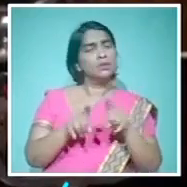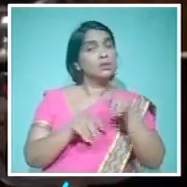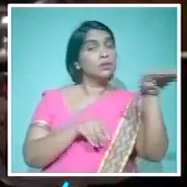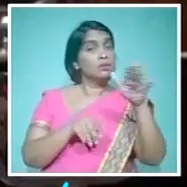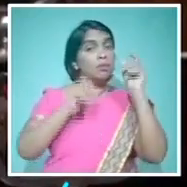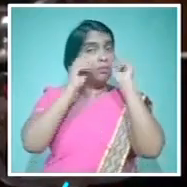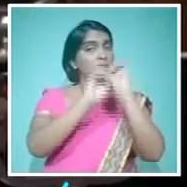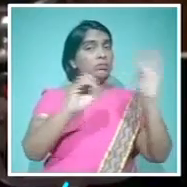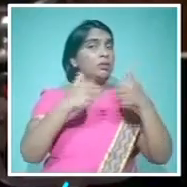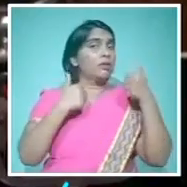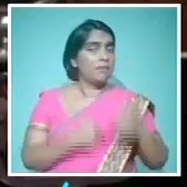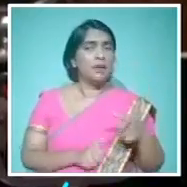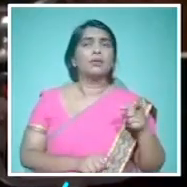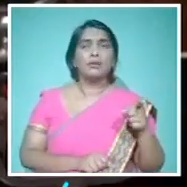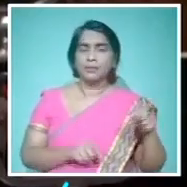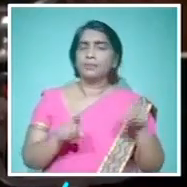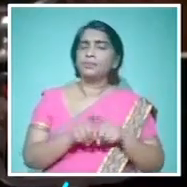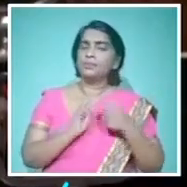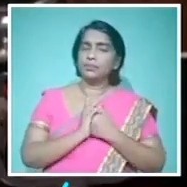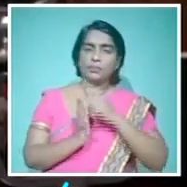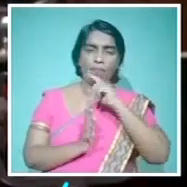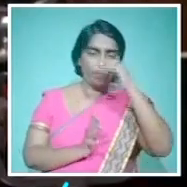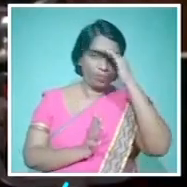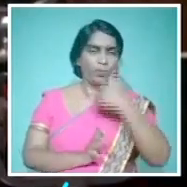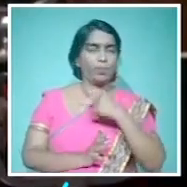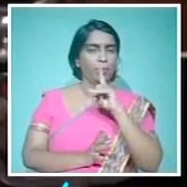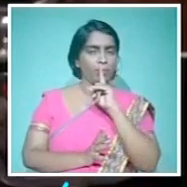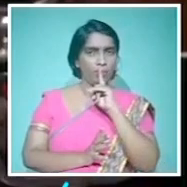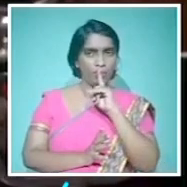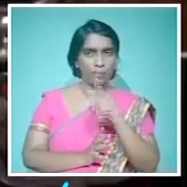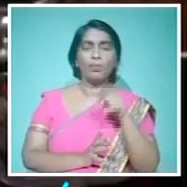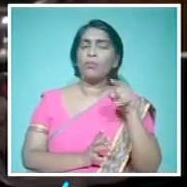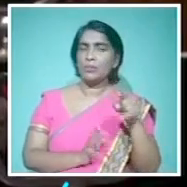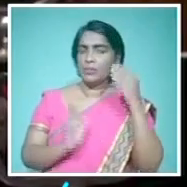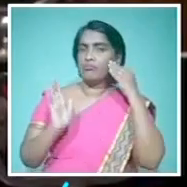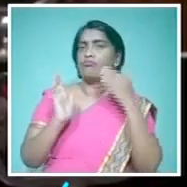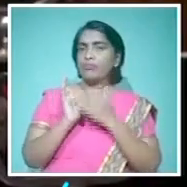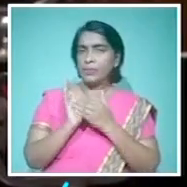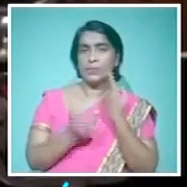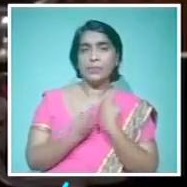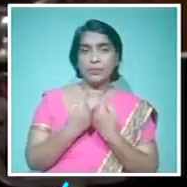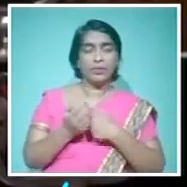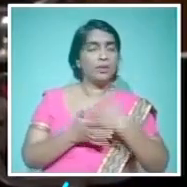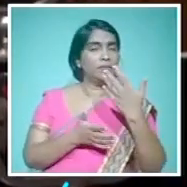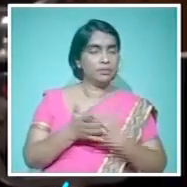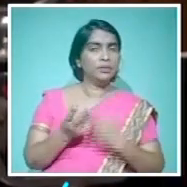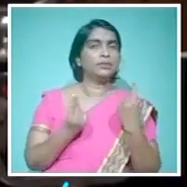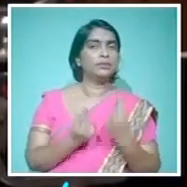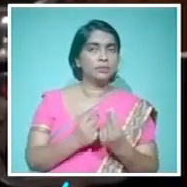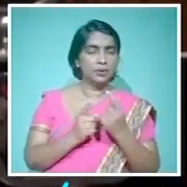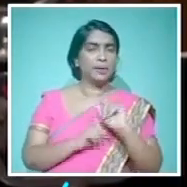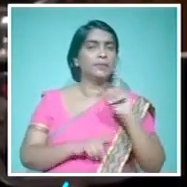දැනුවත් වීම අතිශයින්ම වැදගත්. ඒ නිසා ගරු කතානායකතුමනි අපි ඉල්ලා හිටිනවා මේ පිළිබඳව මේ කරපු පරීක්ෂණ වාර්තාව වහාම